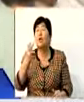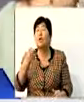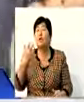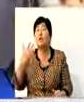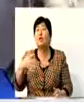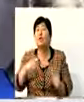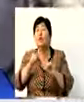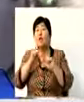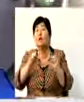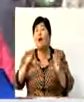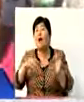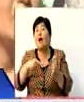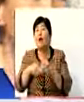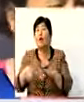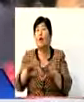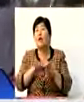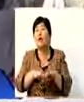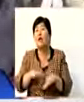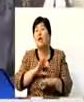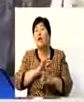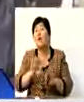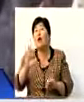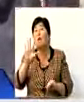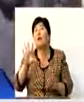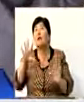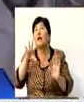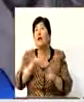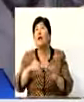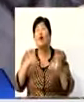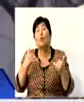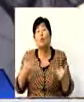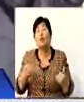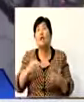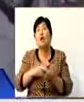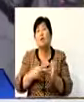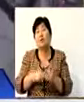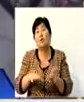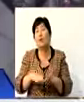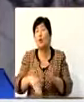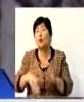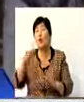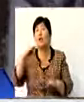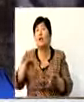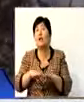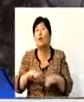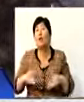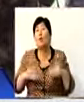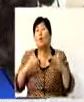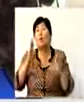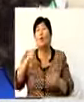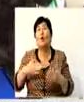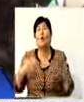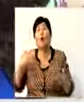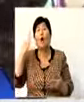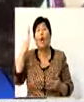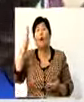орта мектеп қала көлеміндегі үздік бестіктердің қатарында. Биыл да межеміз сол жоғарғы деңгейден көтерілсек деген үлкен алға